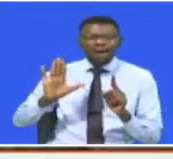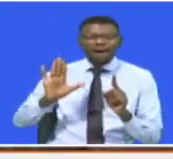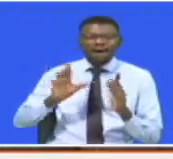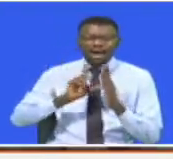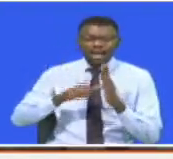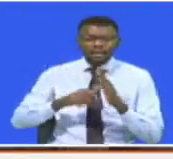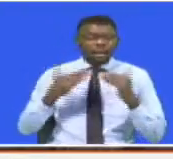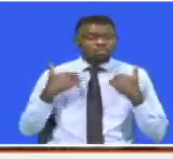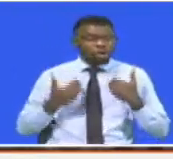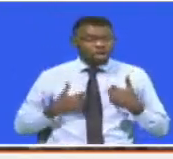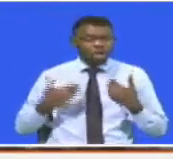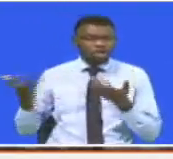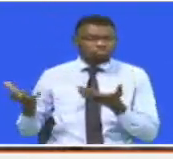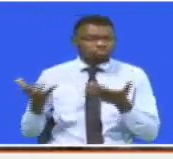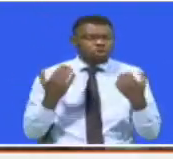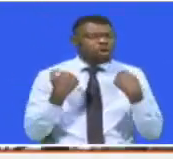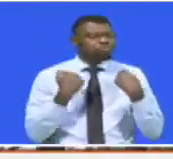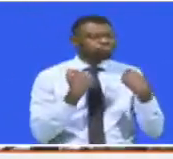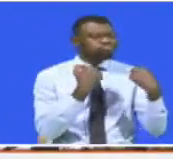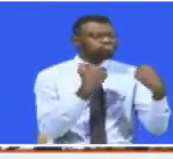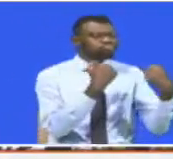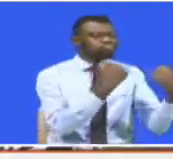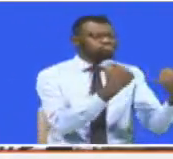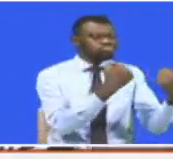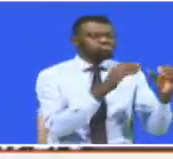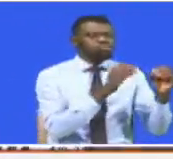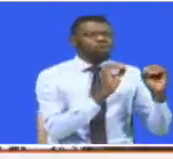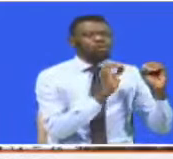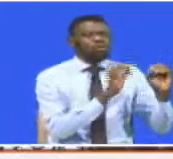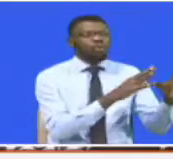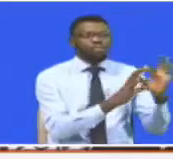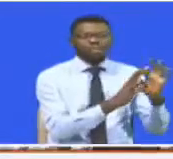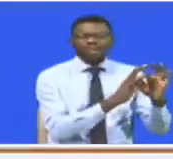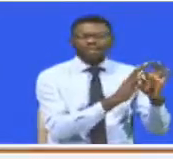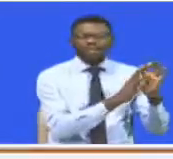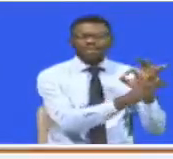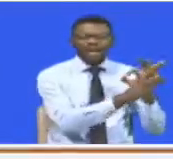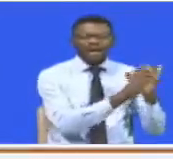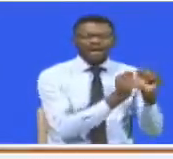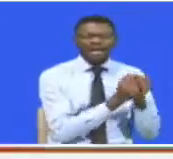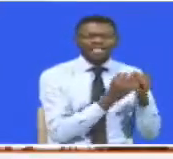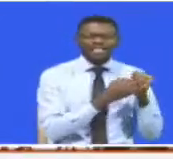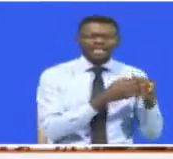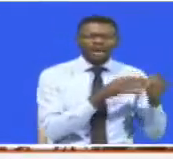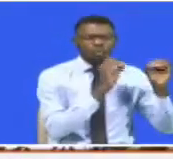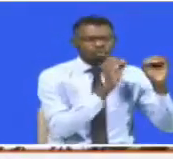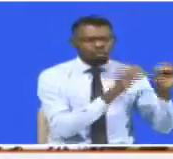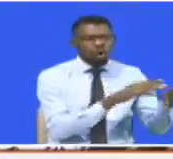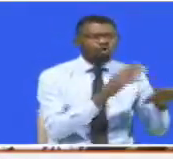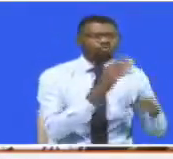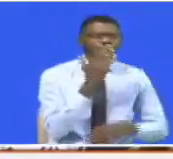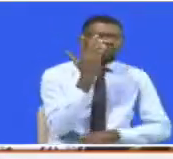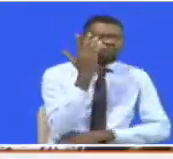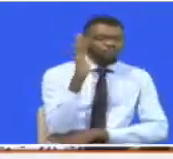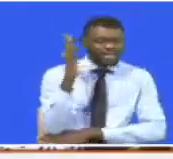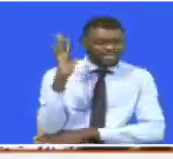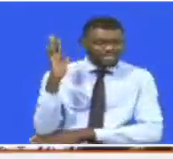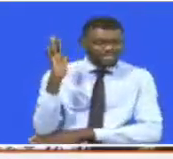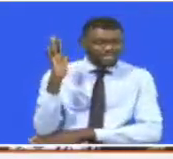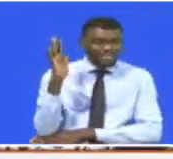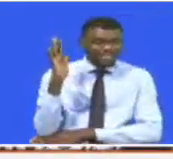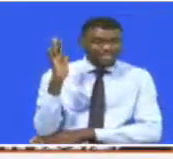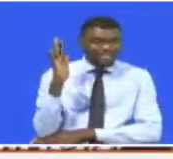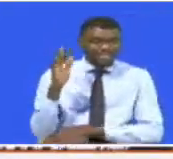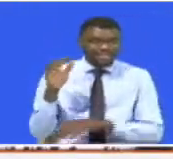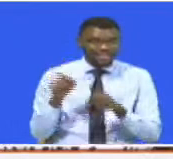wake kusafirishwa umbali wa takriban kilomita 18 na kutupwa. Akizungumza baada ya operesheni ya saa